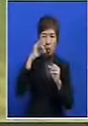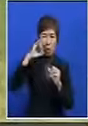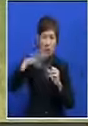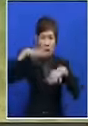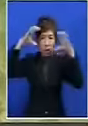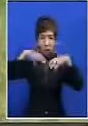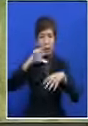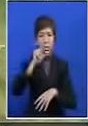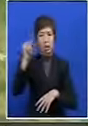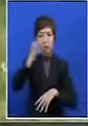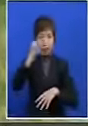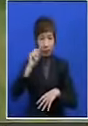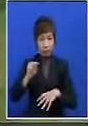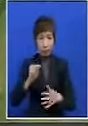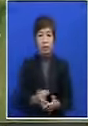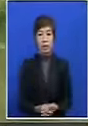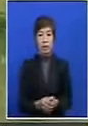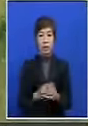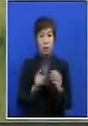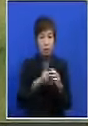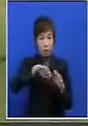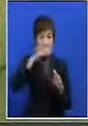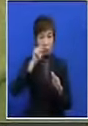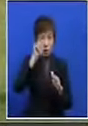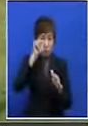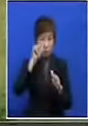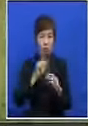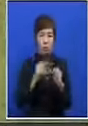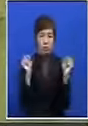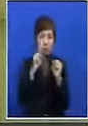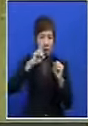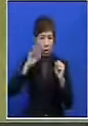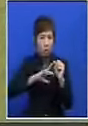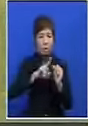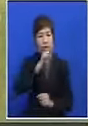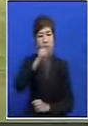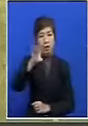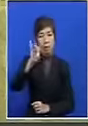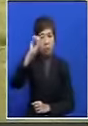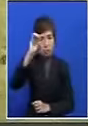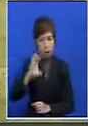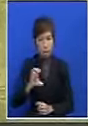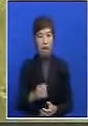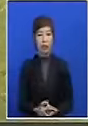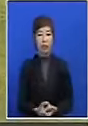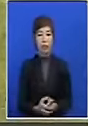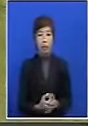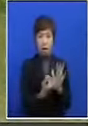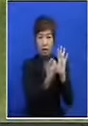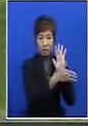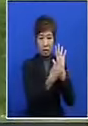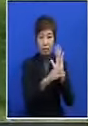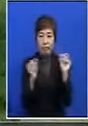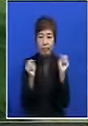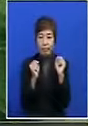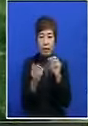ครับมีฝนร้อยละ20ของพื้นที่อุณหภูมิบนยอดภูจะหนาวจัดนะครับอยู่ที่ 1-8 องศาเซลเซียสภาคตะวันออกอากา